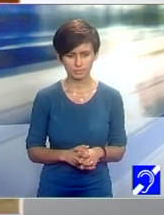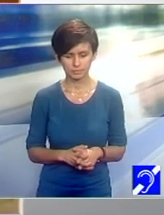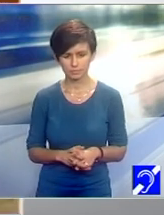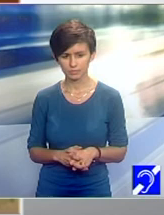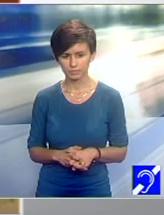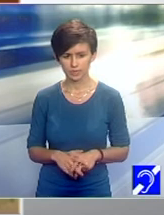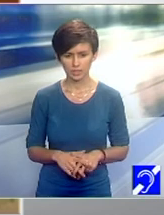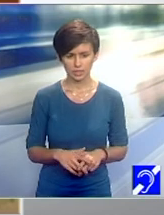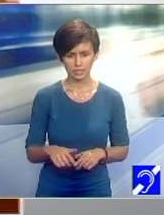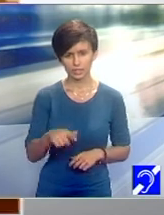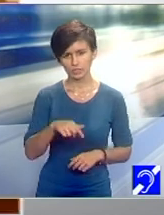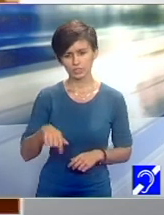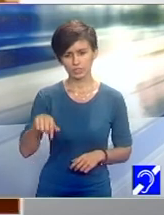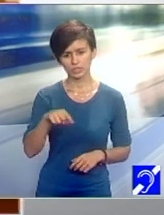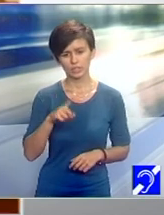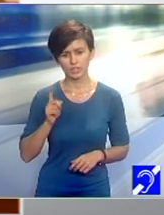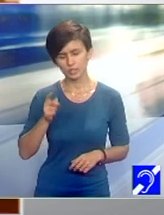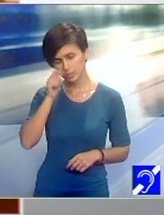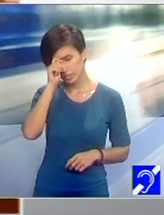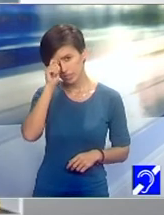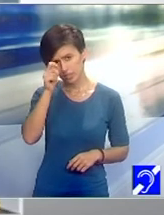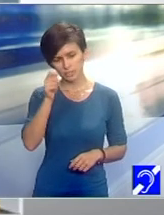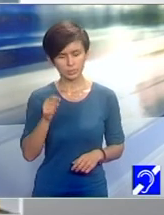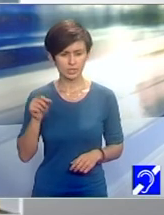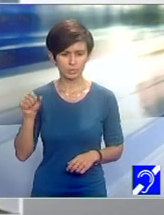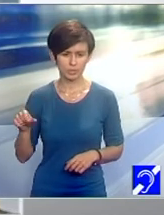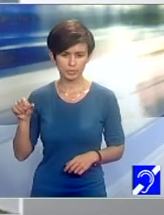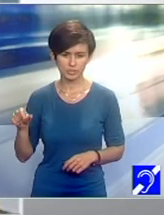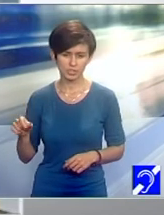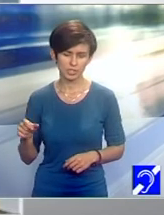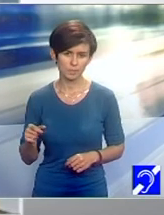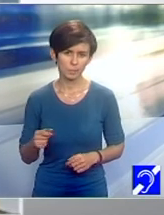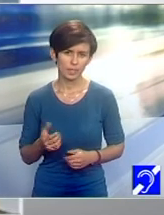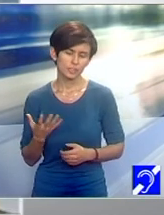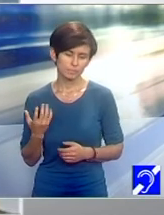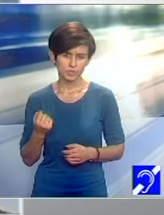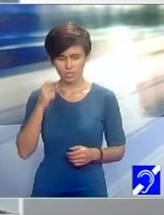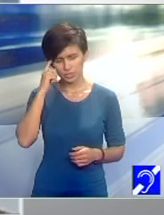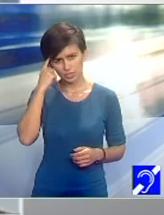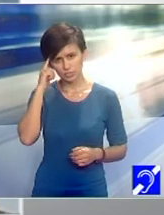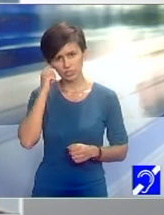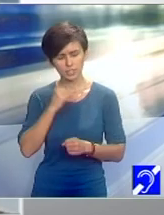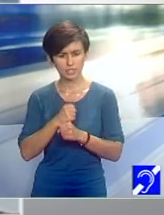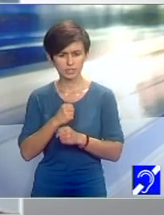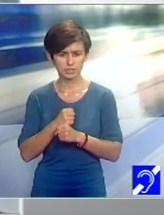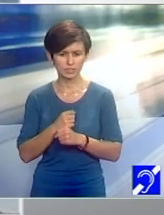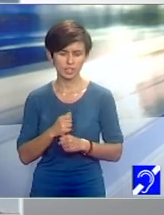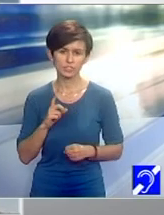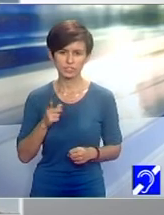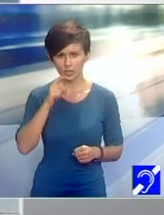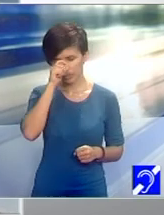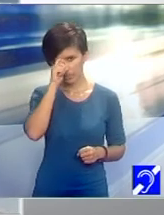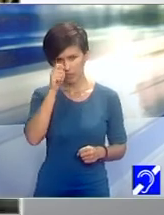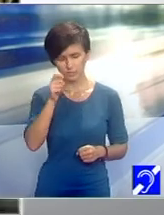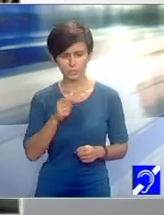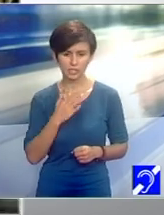respectul uman. La respectul față de ceea ce știe un om să facă. Să respectă și el știe asta să facă.